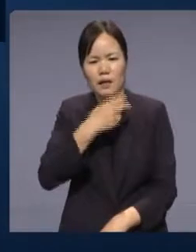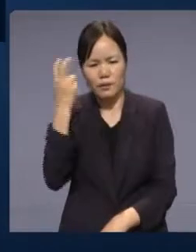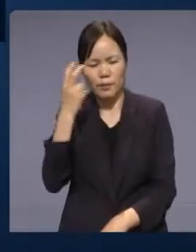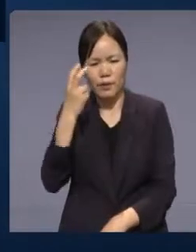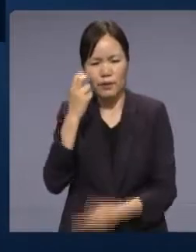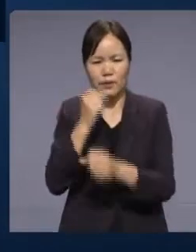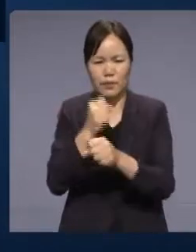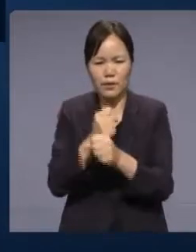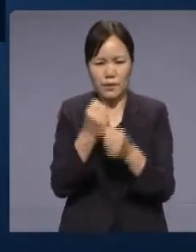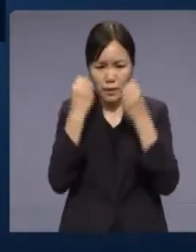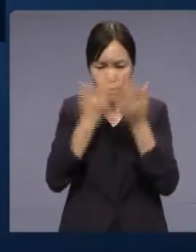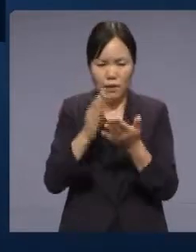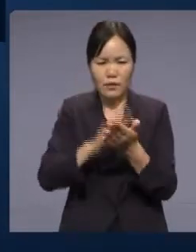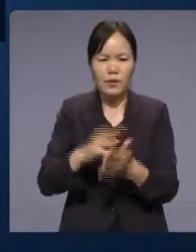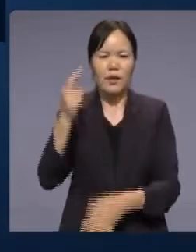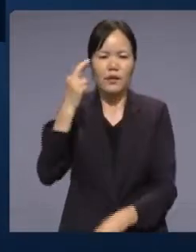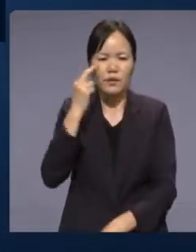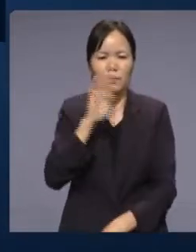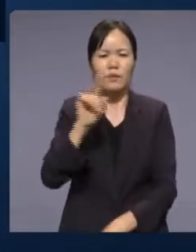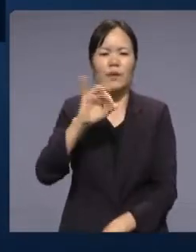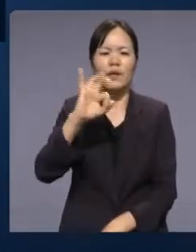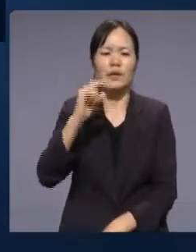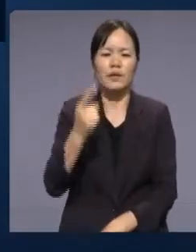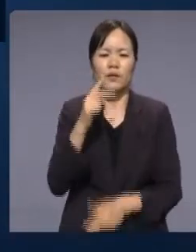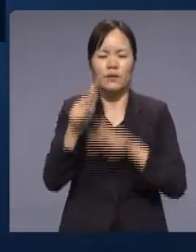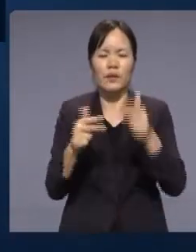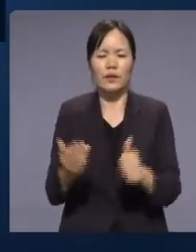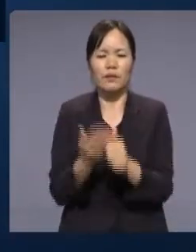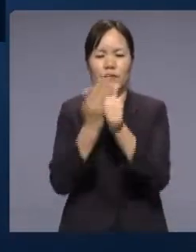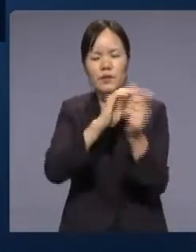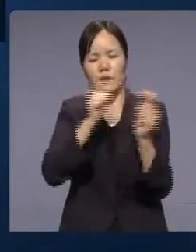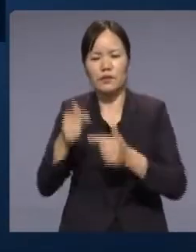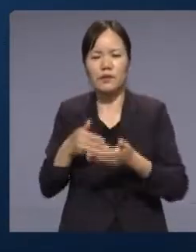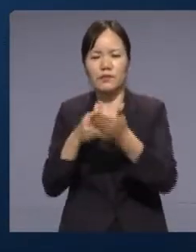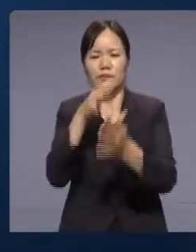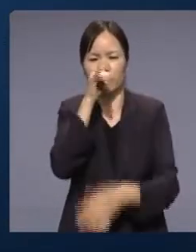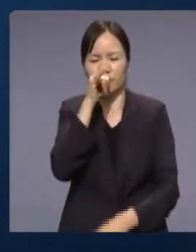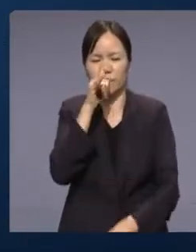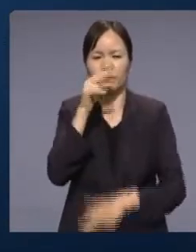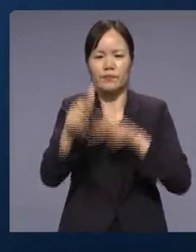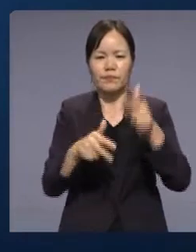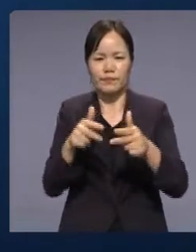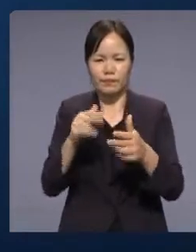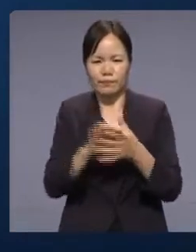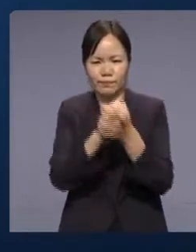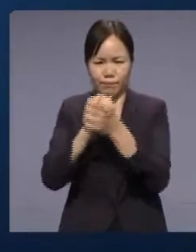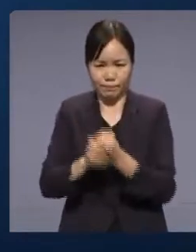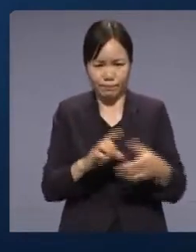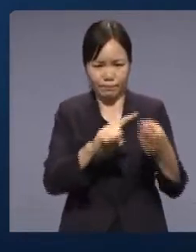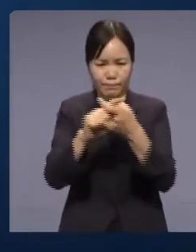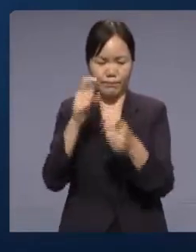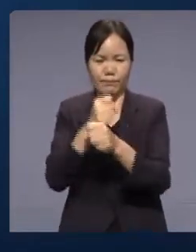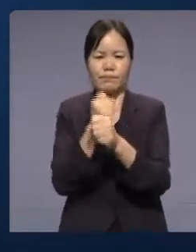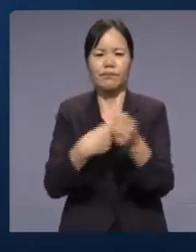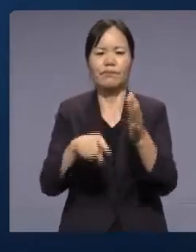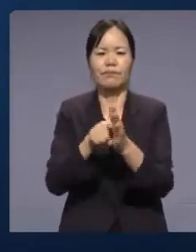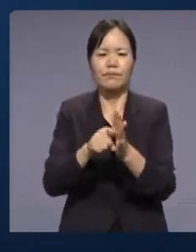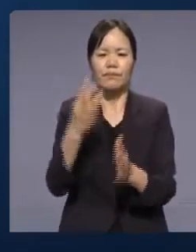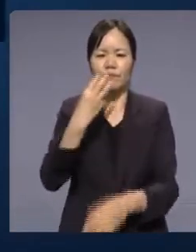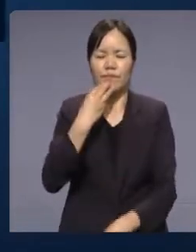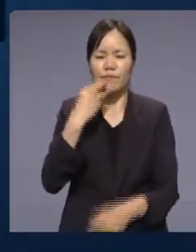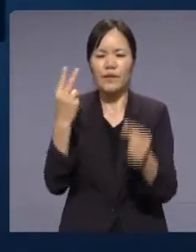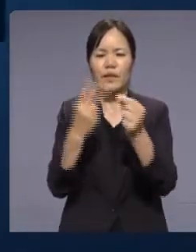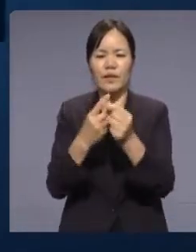혁신, 송도 바이오헬스 산업 육성 등이 제안됐습니다. 산업 친화적 인프라 조성을 위해선